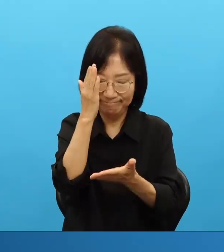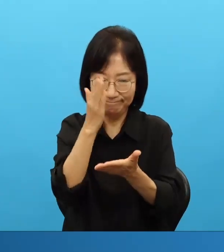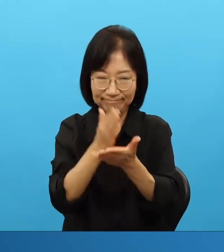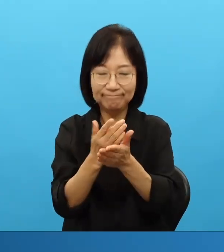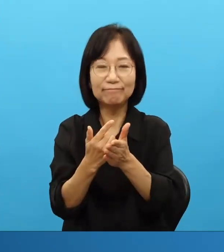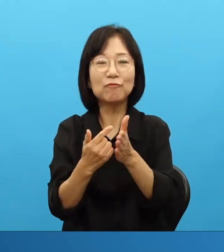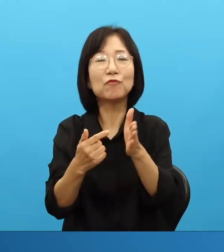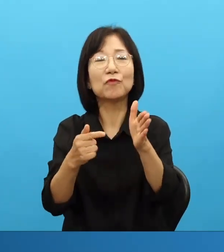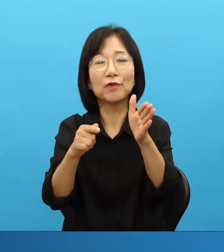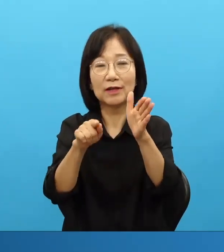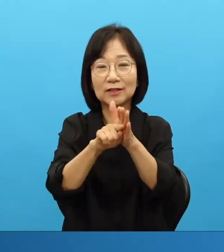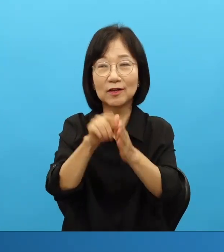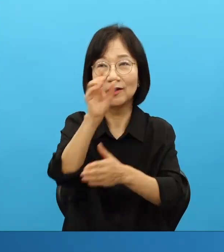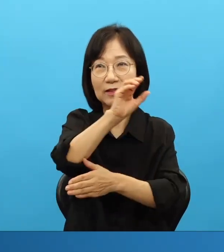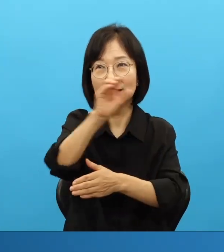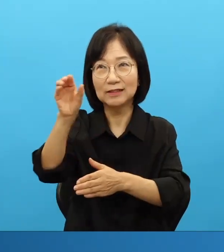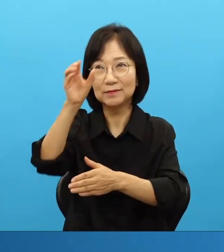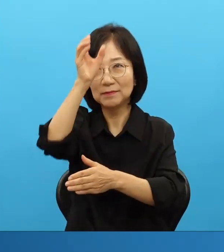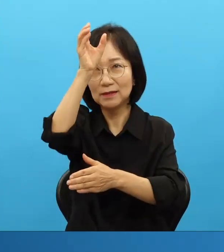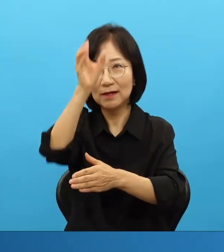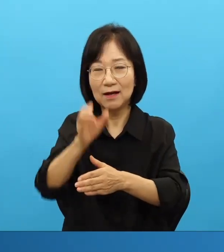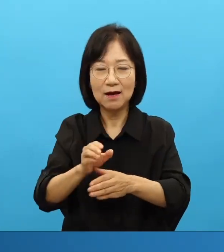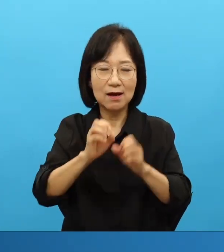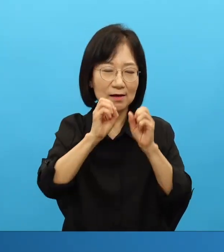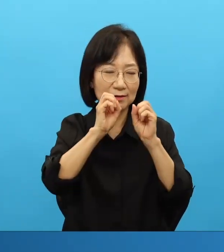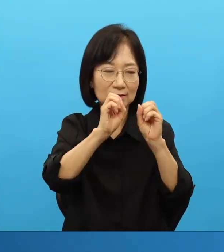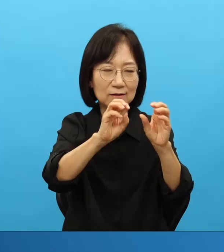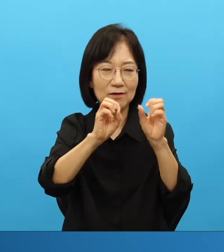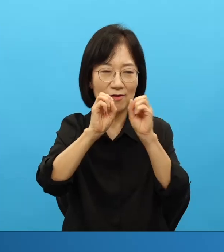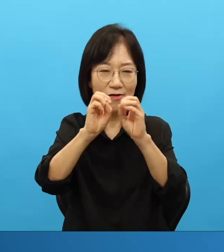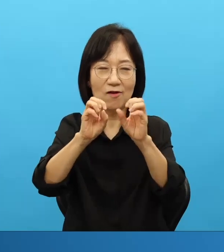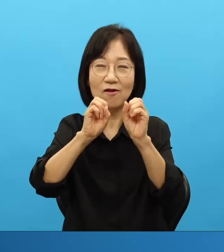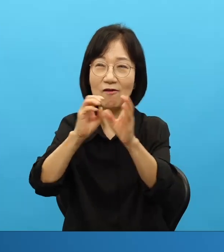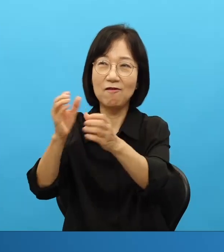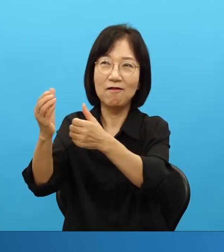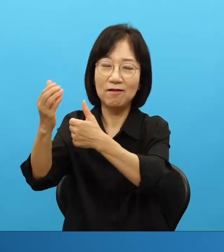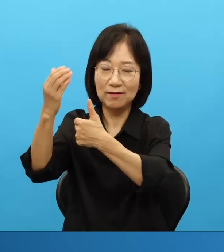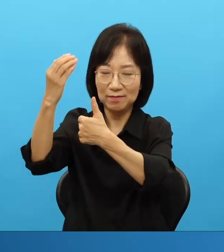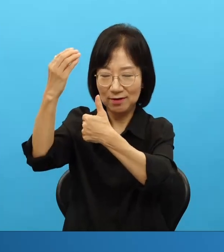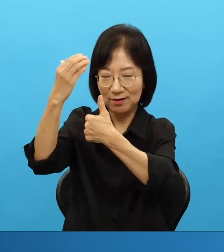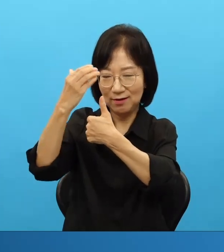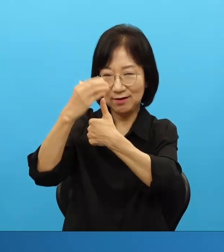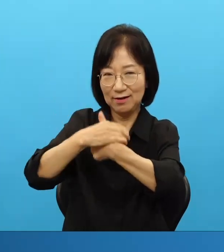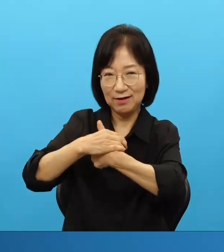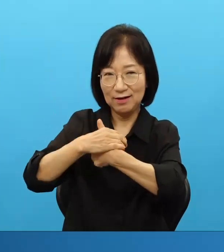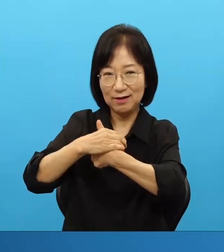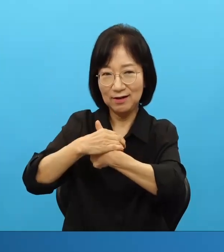십자가 전케 하셨네.